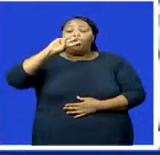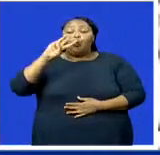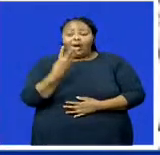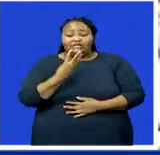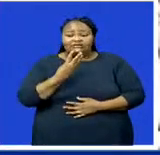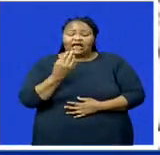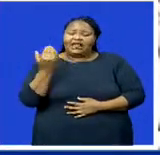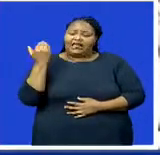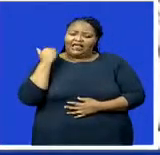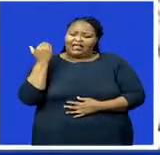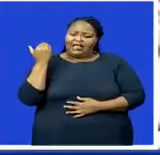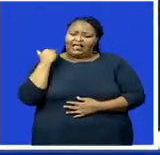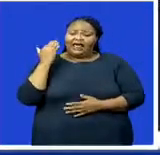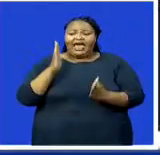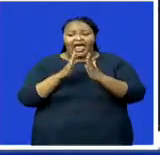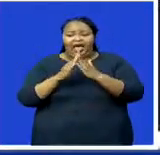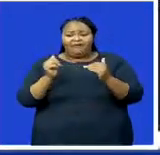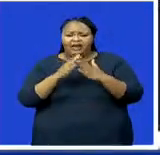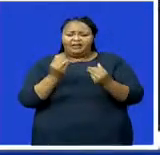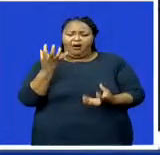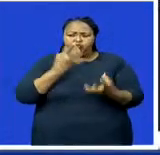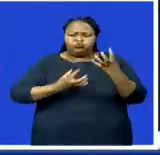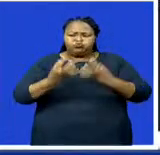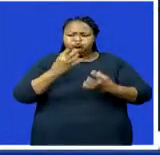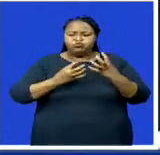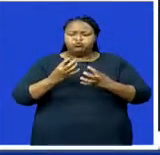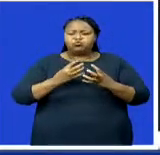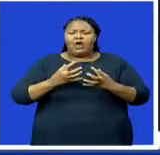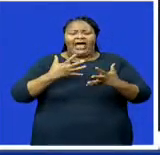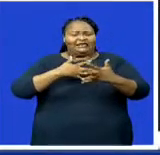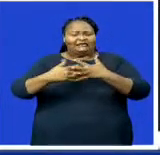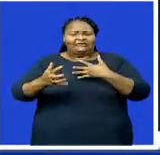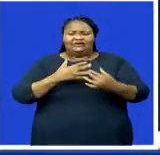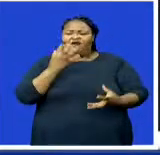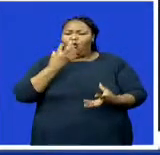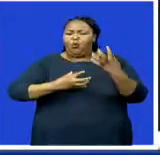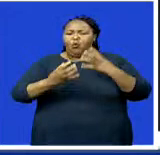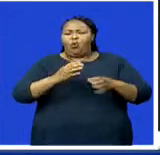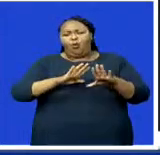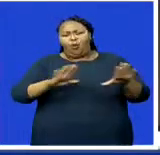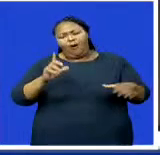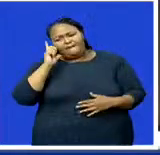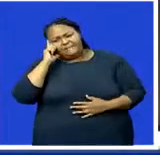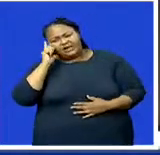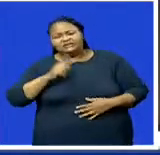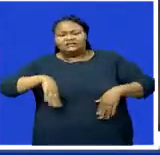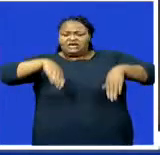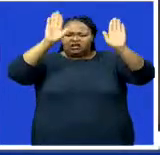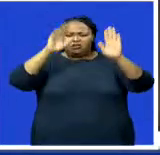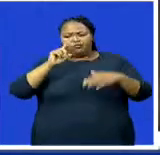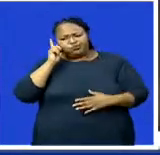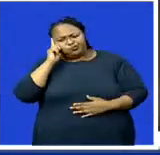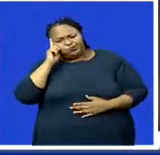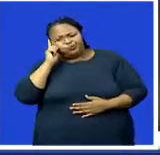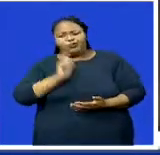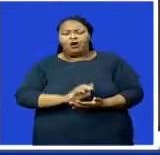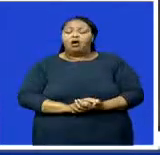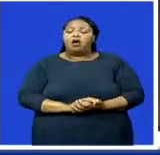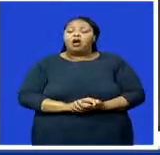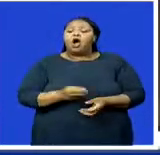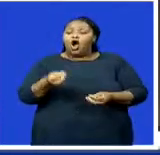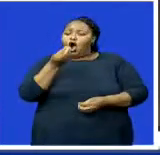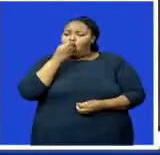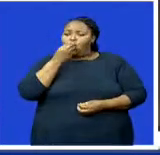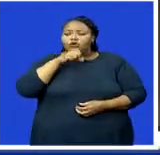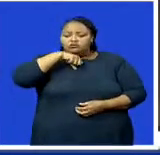kuye lokushiye yonke impahla beyingekhasi ishe yangconca lokufaka ekhathi umbhedze tingubo umshini wakujubatha ihlahla nokudla